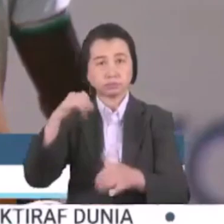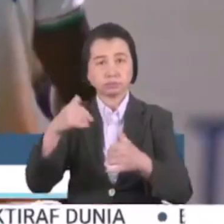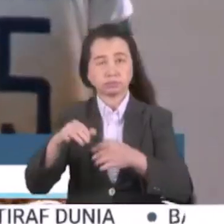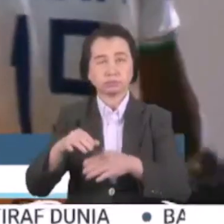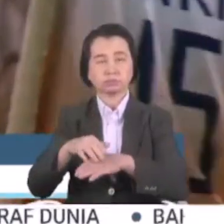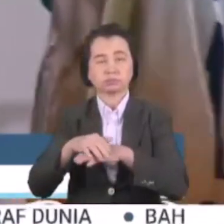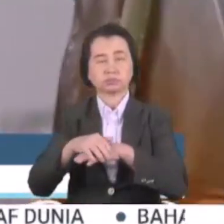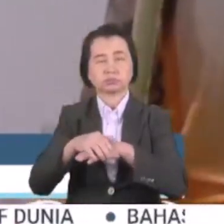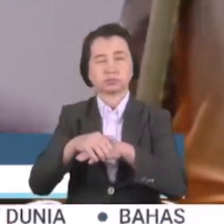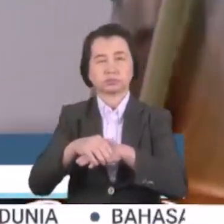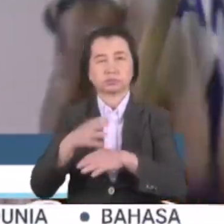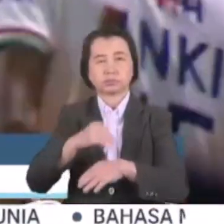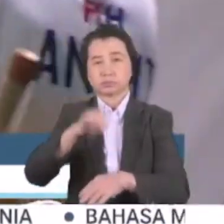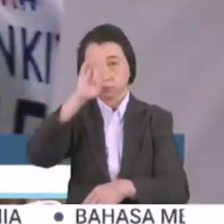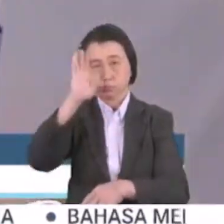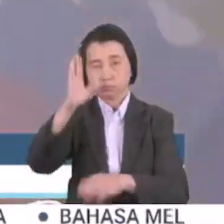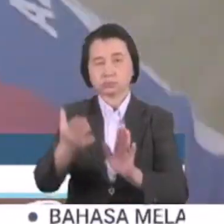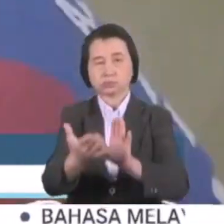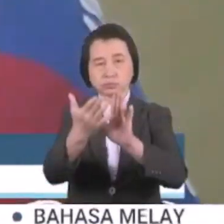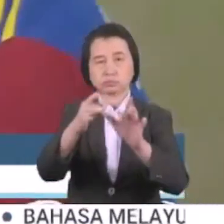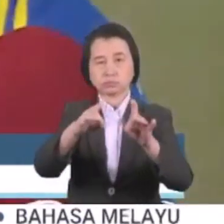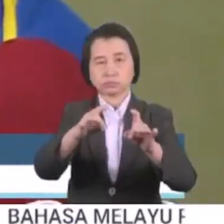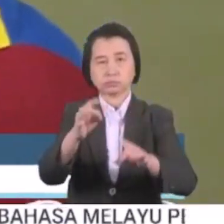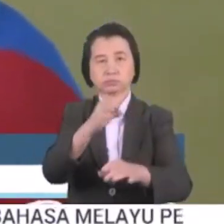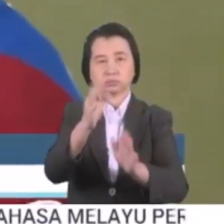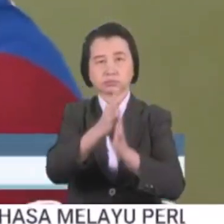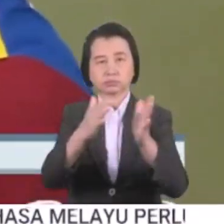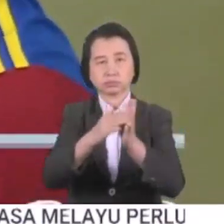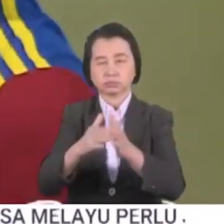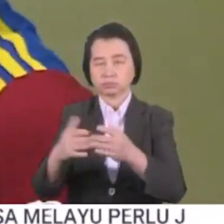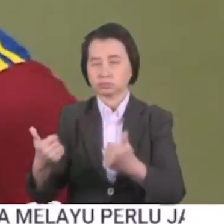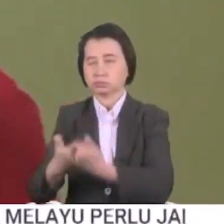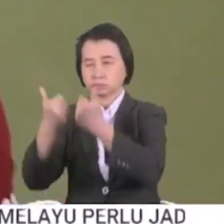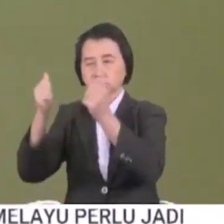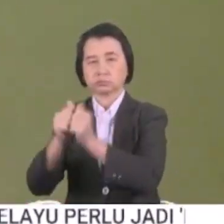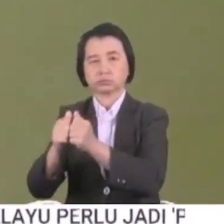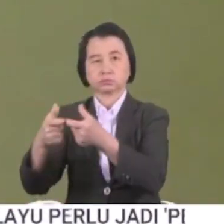menentang Great Britain sementara India bakal berdepan Australia dan New Zealand bertemu Jepun.